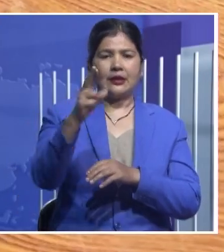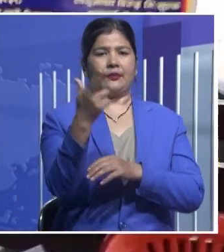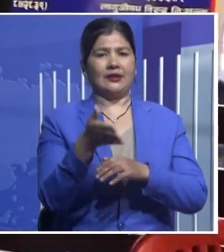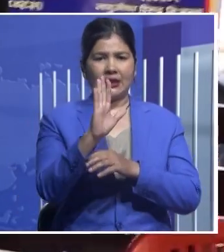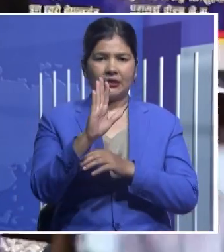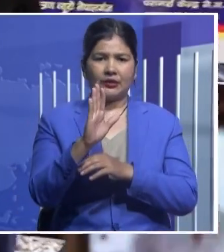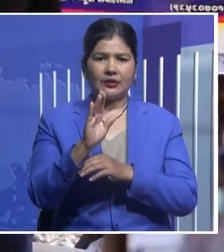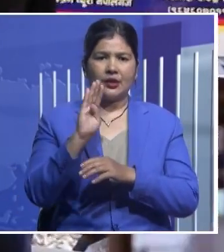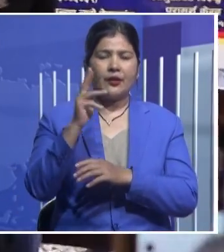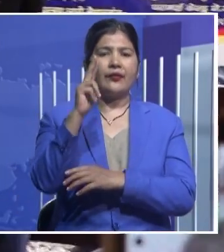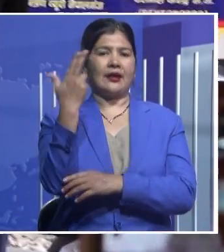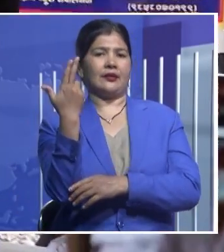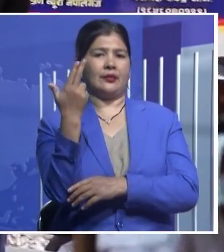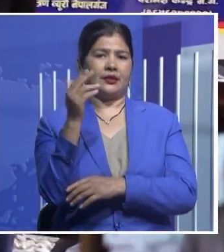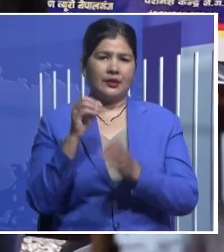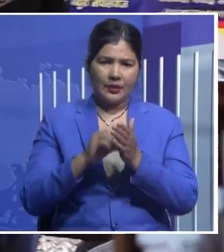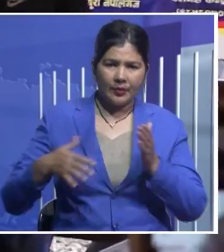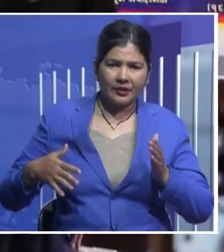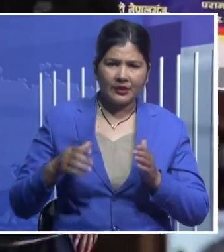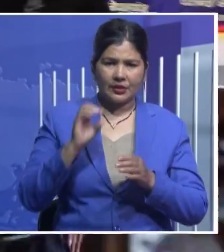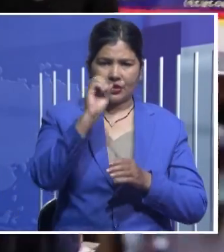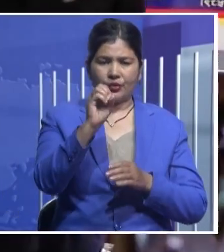गरेको बागमती प्रदेश